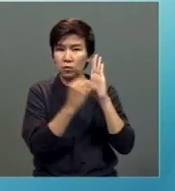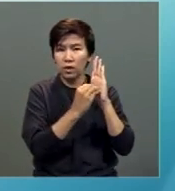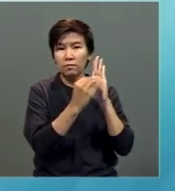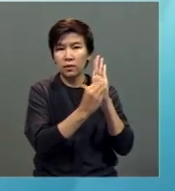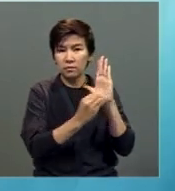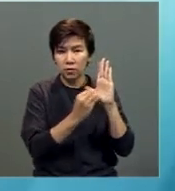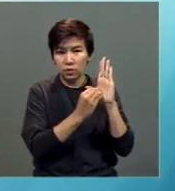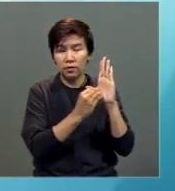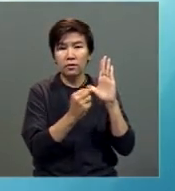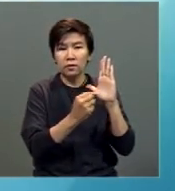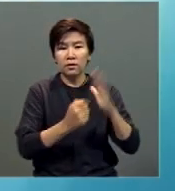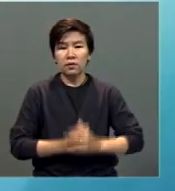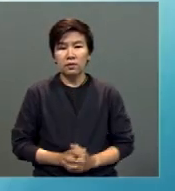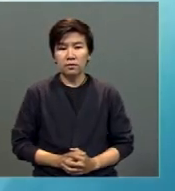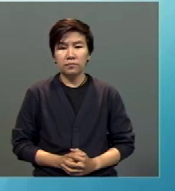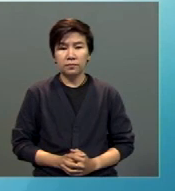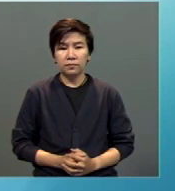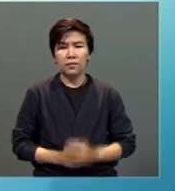เต็มที่มหานครกับปริมณฑลนะครับนอกนั้นก็จะมาประมาณสัก5-10